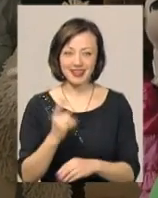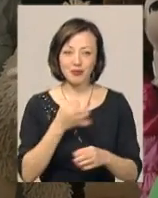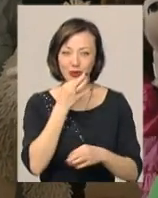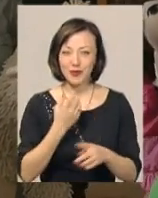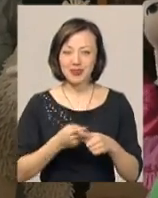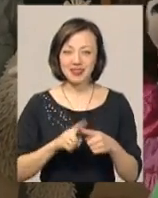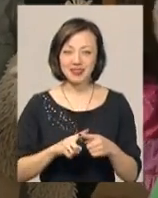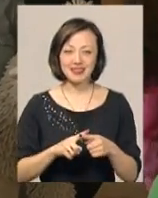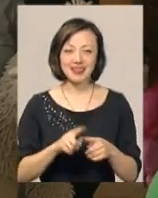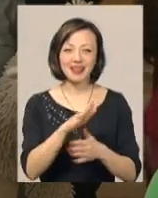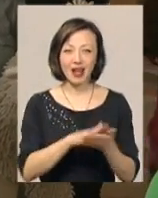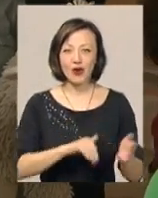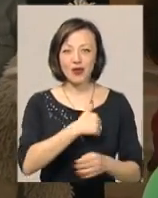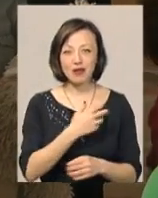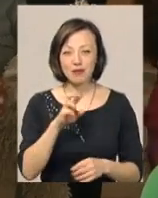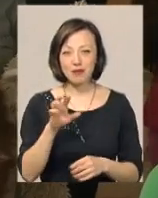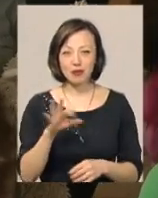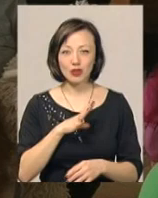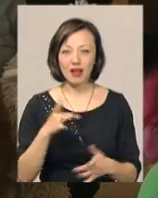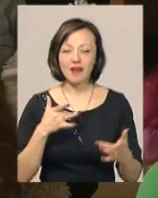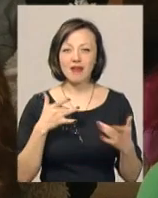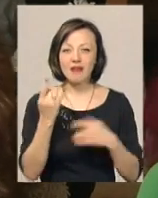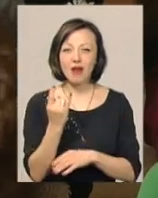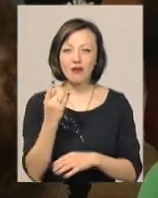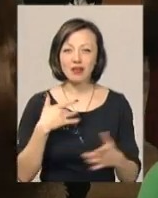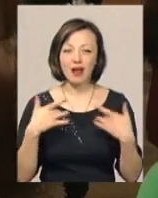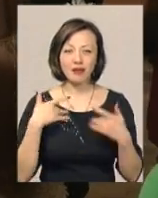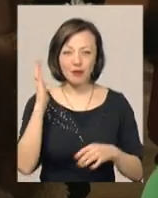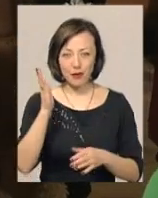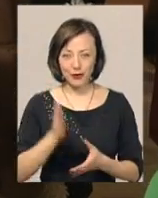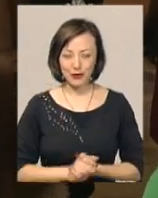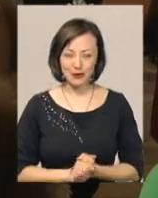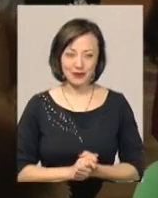І так, я б дуже хотіла бути в ляльковому театрі колись в майбутньому.